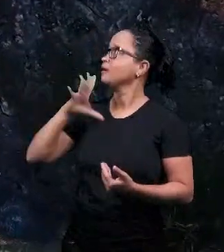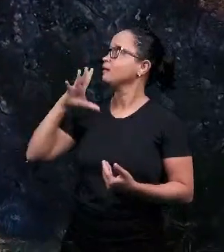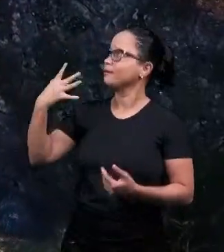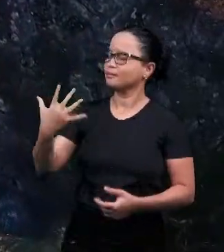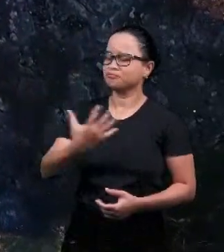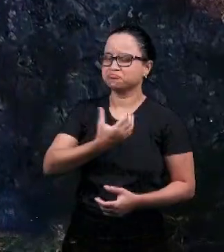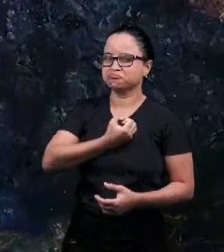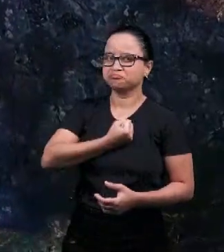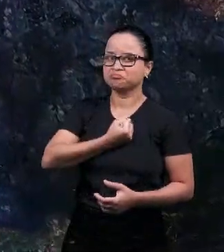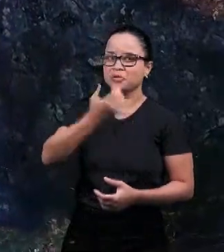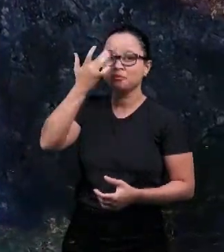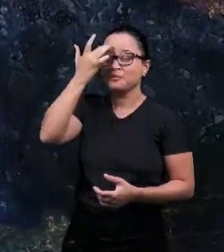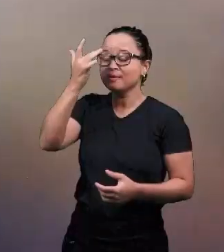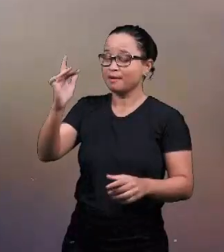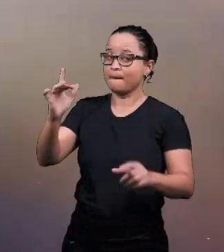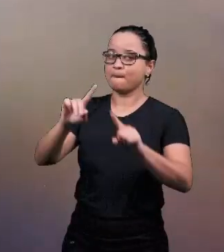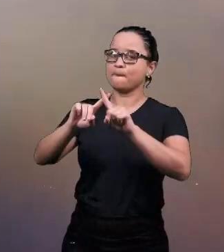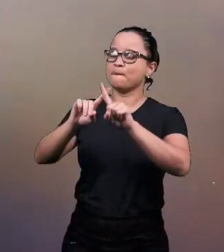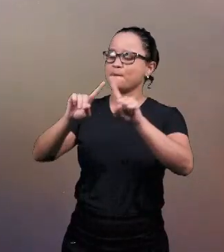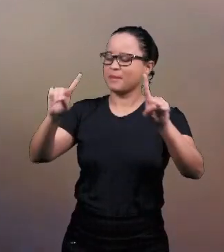Спаситель спас меня для себя.